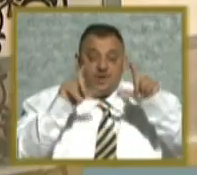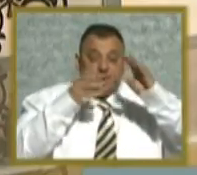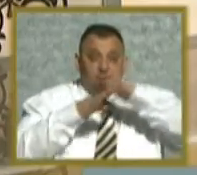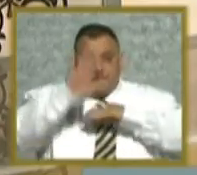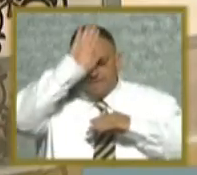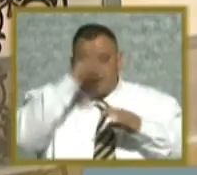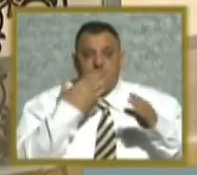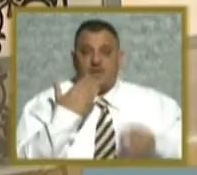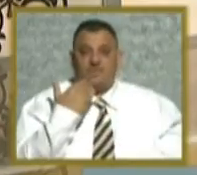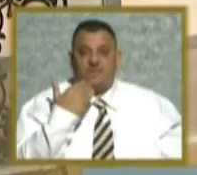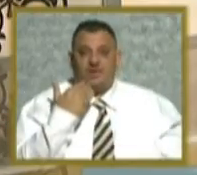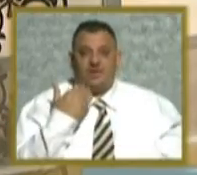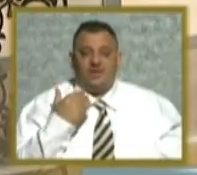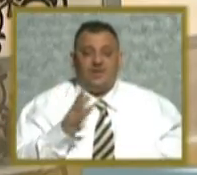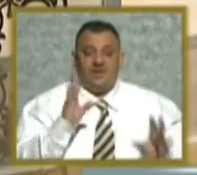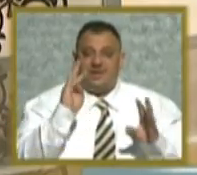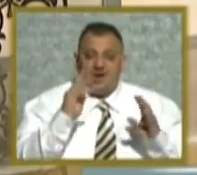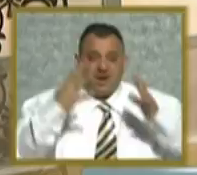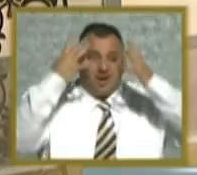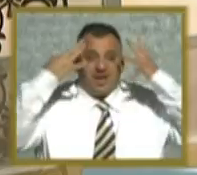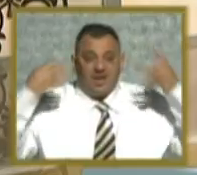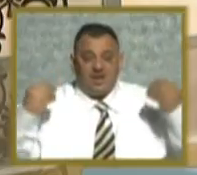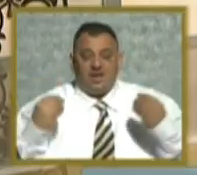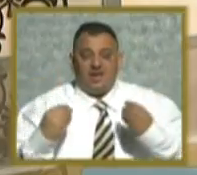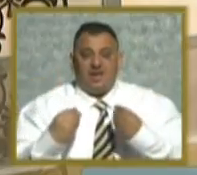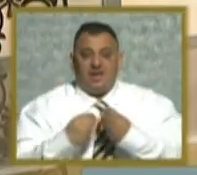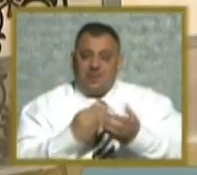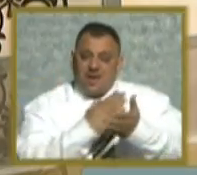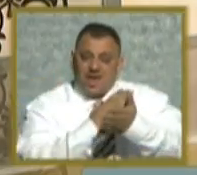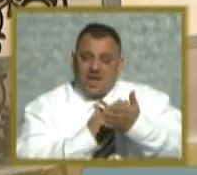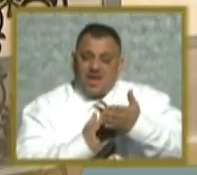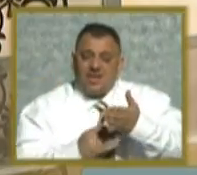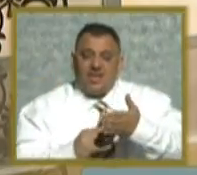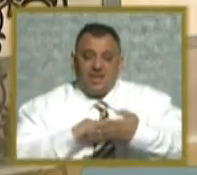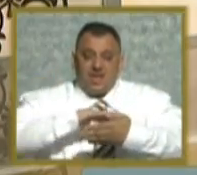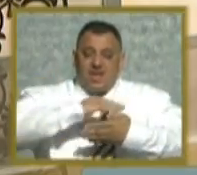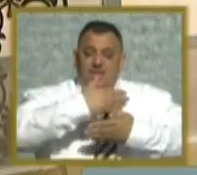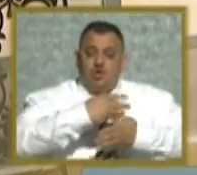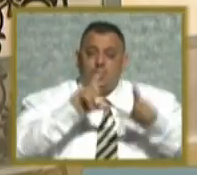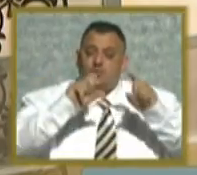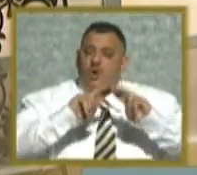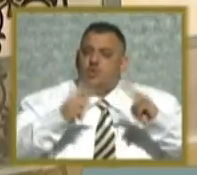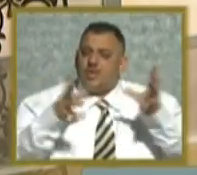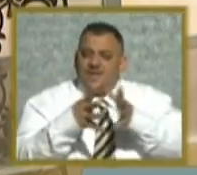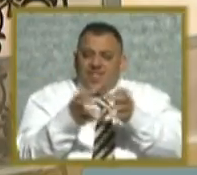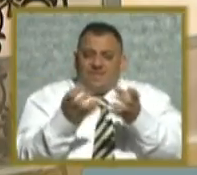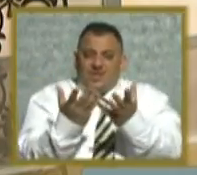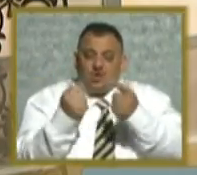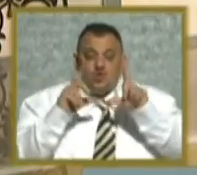هذه الصور مثل صور الزفاف أم صور التي تكون في الكروت أم هذه الصور أم صور أخرى، أعرف كيفية